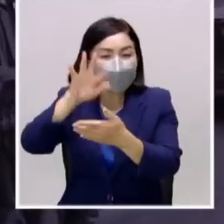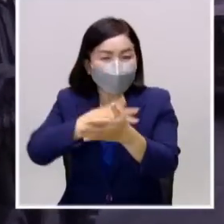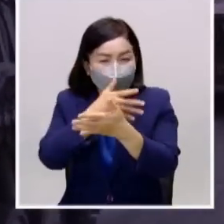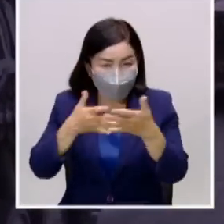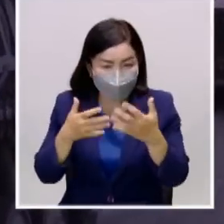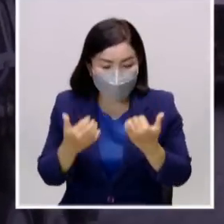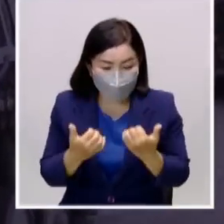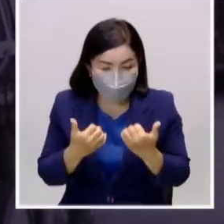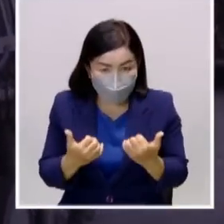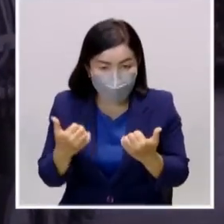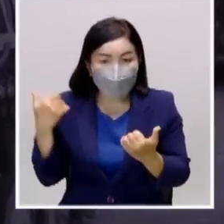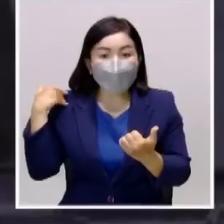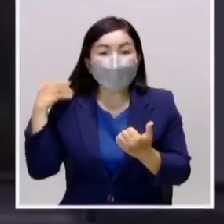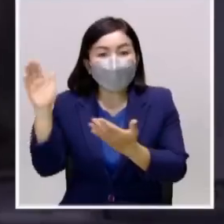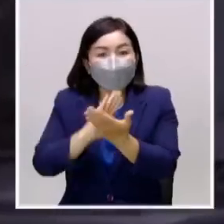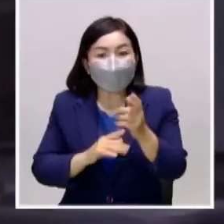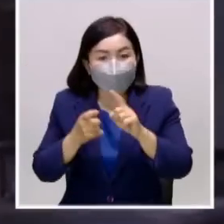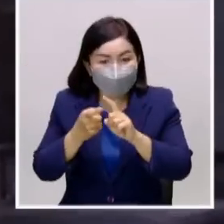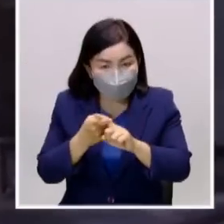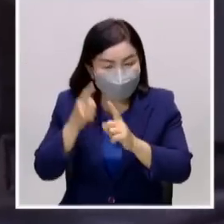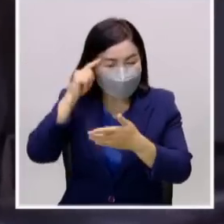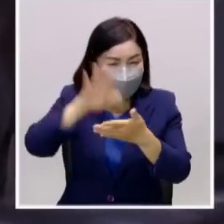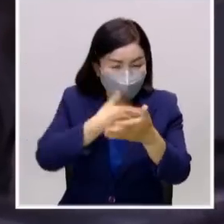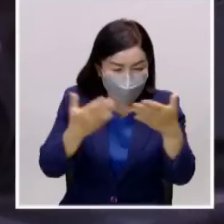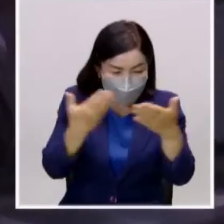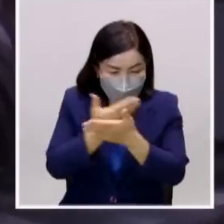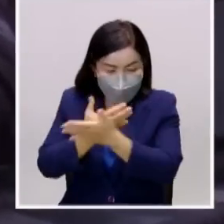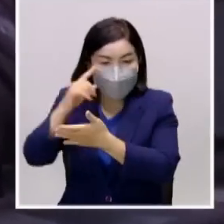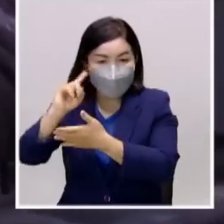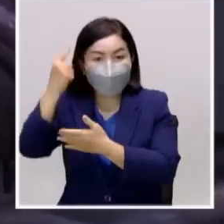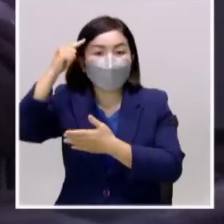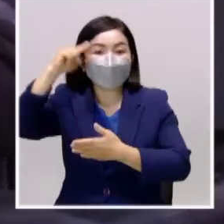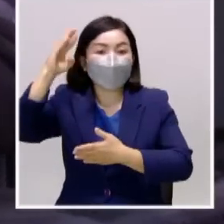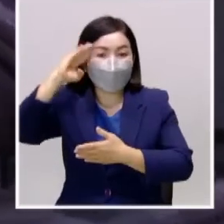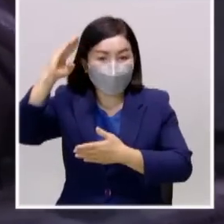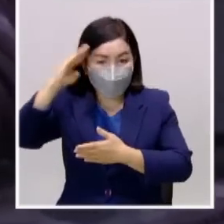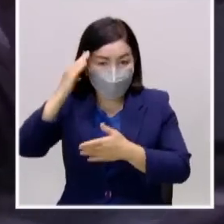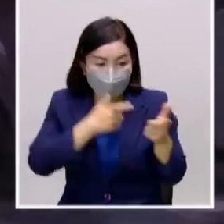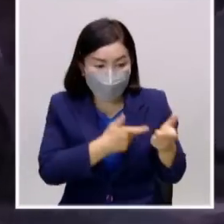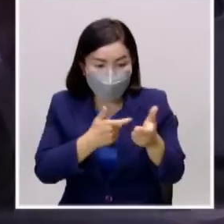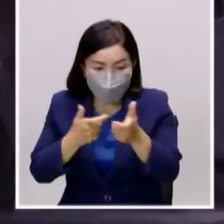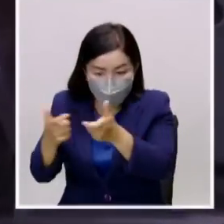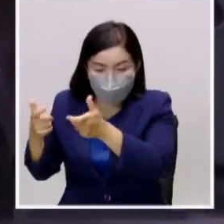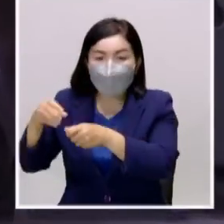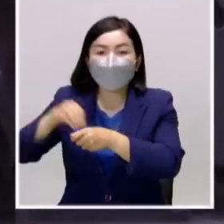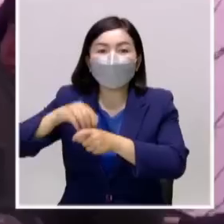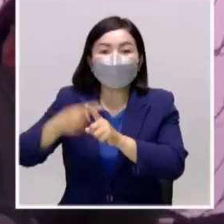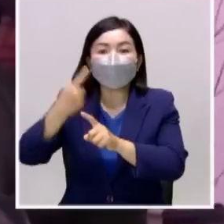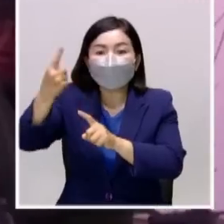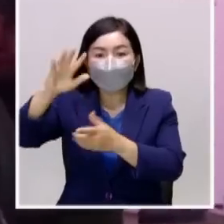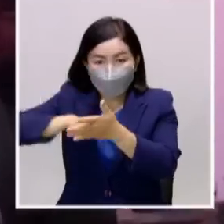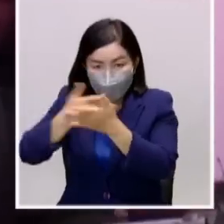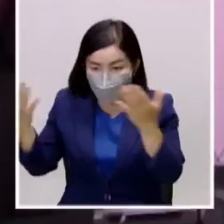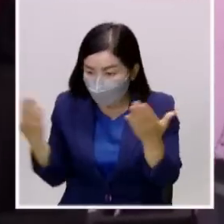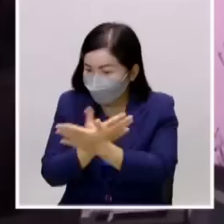ไว้แล้วก็เกิดขึ้นหลังจากที่รัสเซียเพิ่งเปลี่ยนแผนยุทธศาสตร์การบุกยูเครนครั้งสำคัญหลังจากสู้รบผ่านไปนาน1เดือน